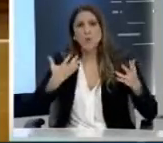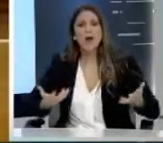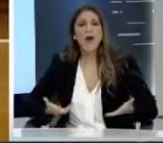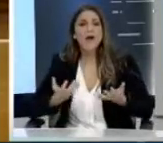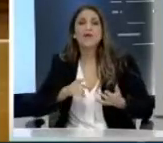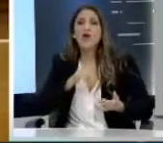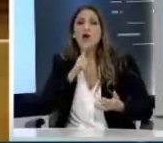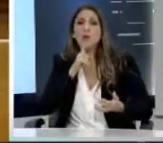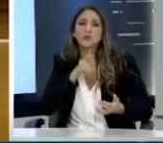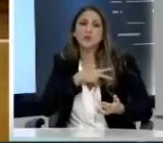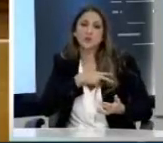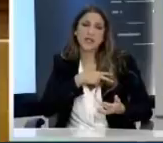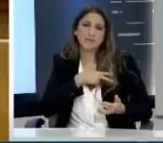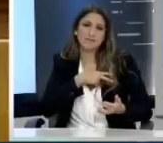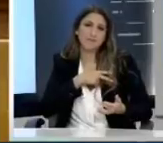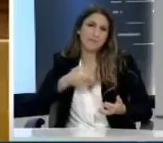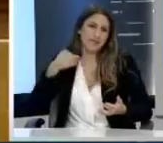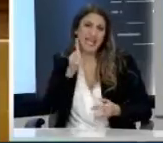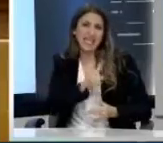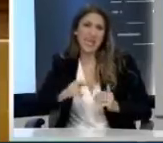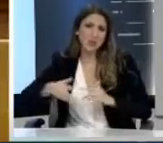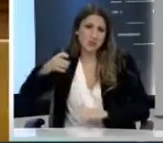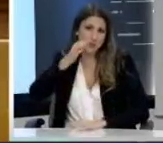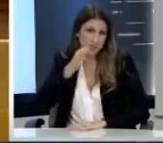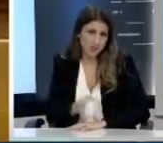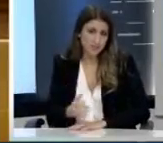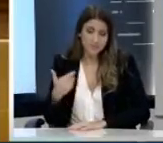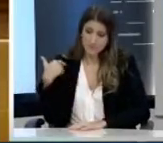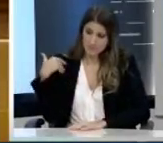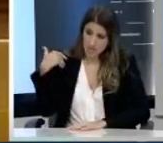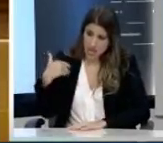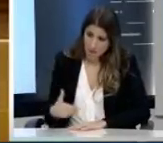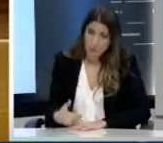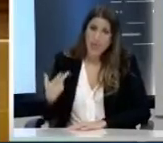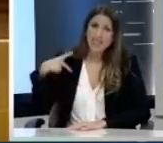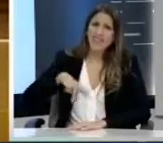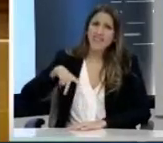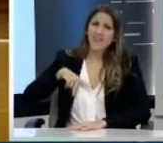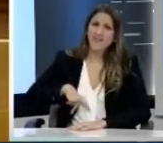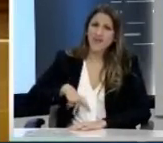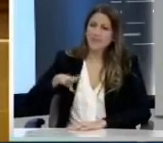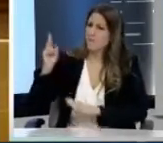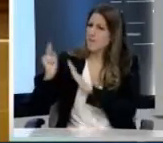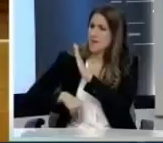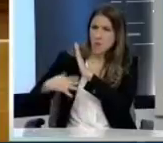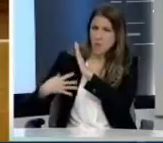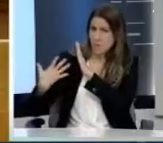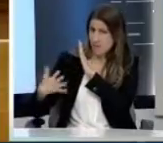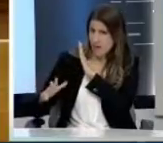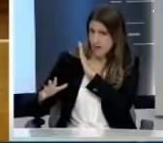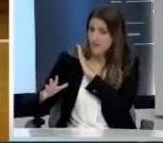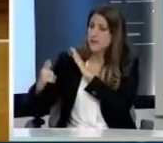ο κύριος Μητσοτάκης, ότι είμαστε η μακροβιότερη μνημονιακή κυβέρνηση και